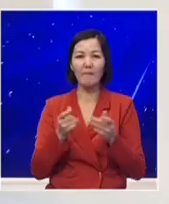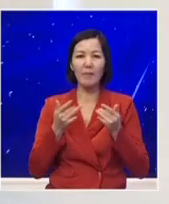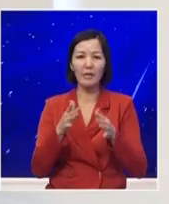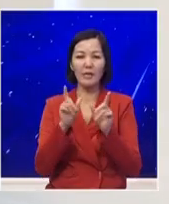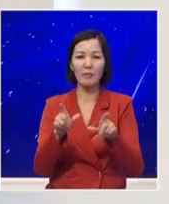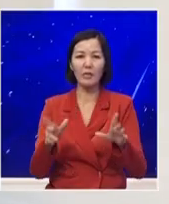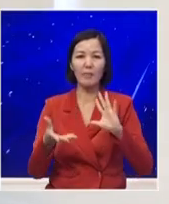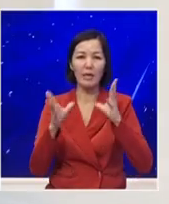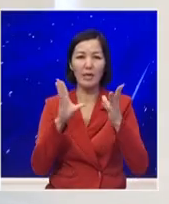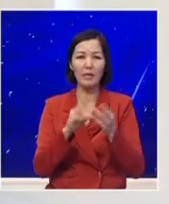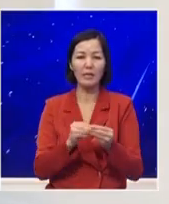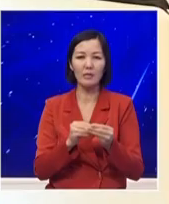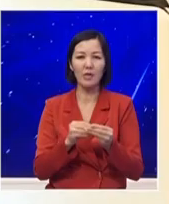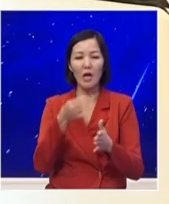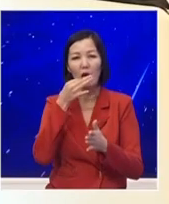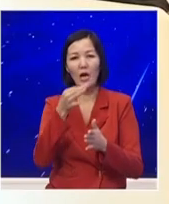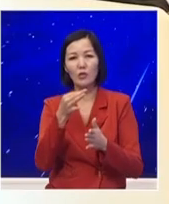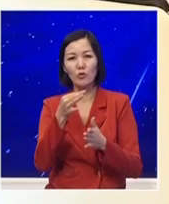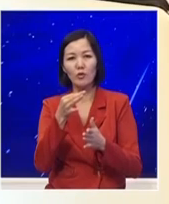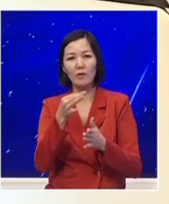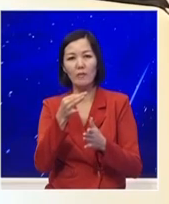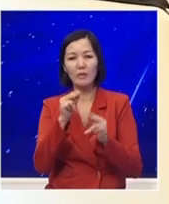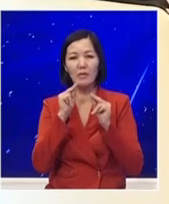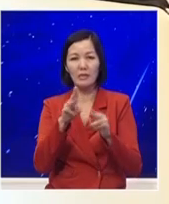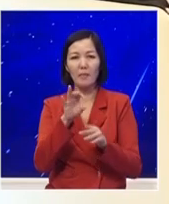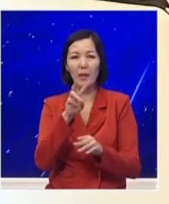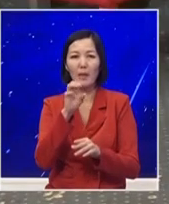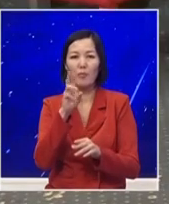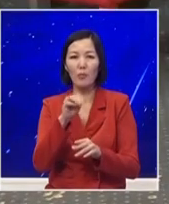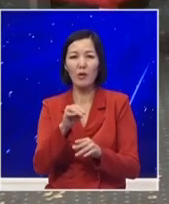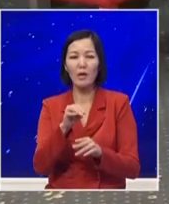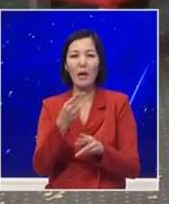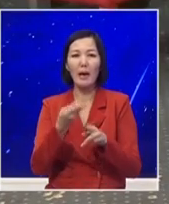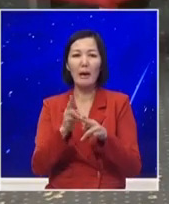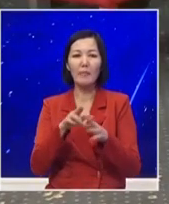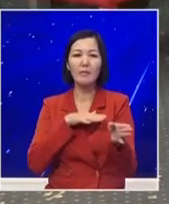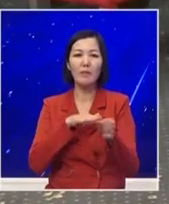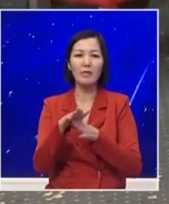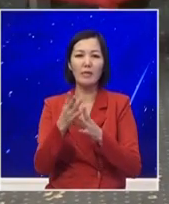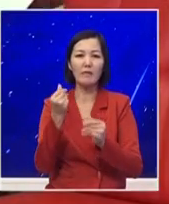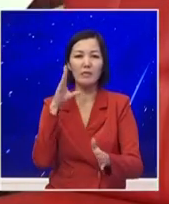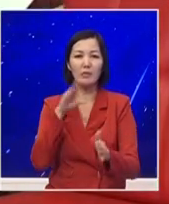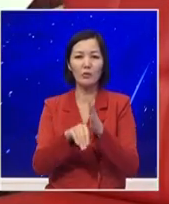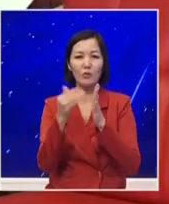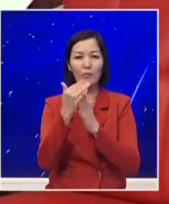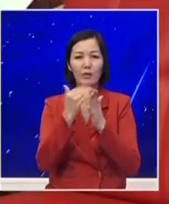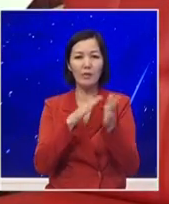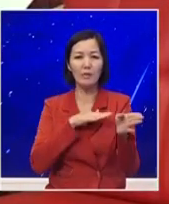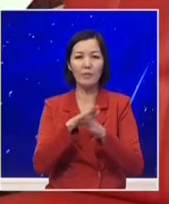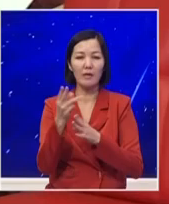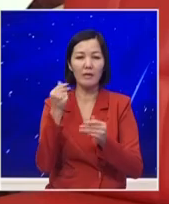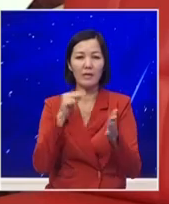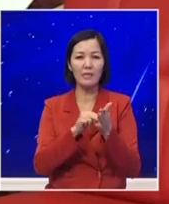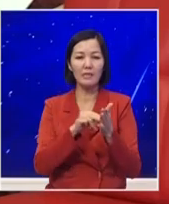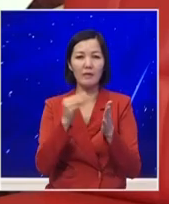потребителей по результатам анализа отчетов субъектов естественных монополий об исполнении инвестиционных программ и исполнении